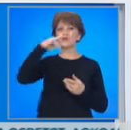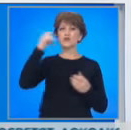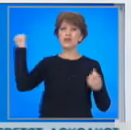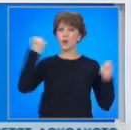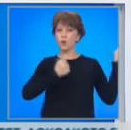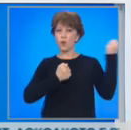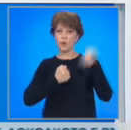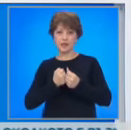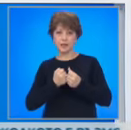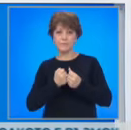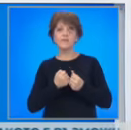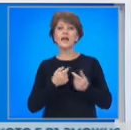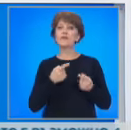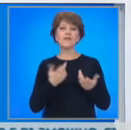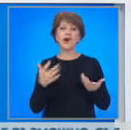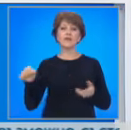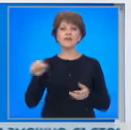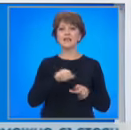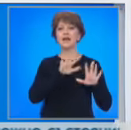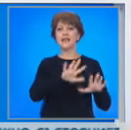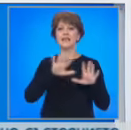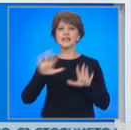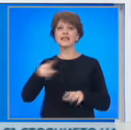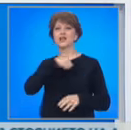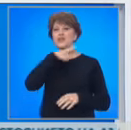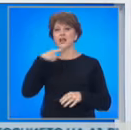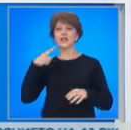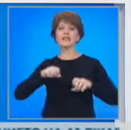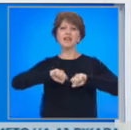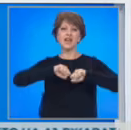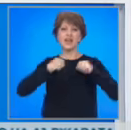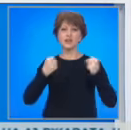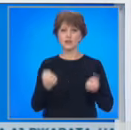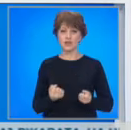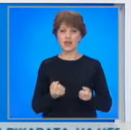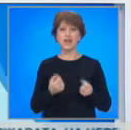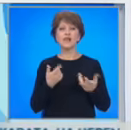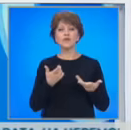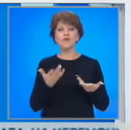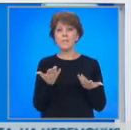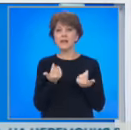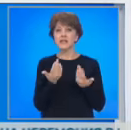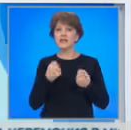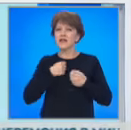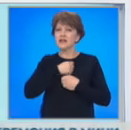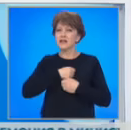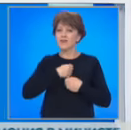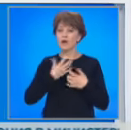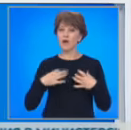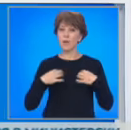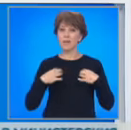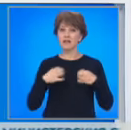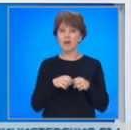и палестински бойци, което доведе до десетки жертви и разрушения. Тези сцени предизвикаха тревога и опасения от разрастването